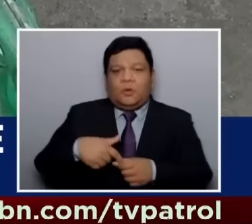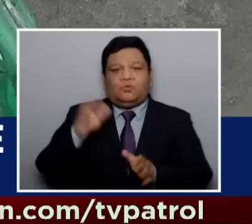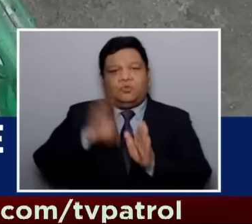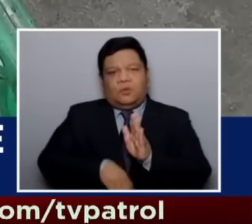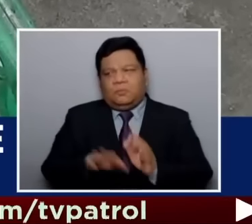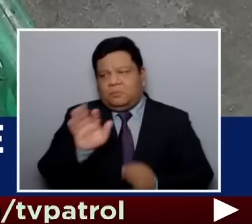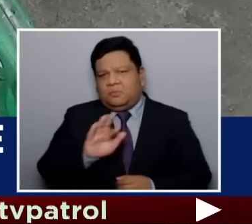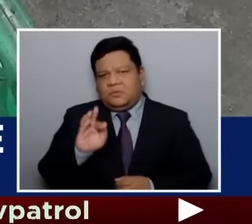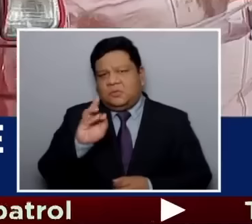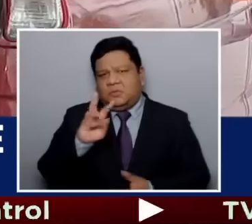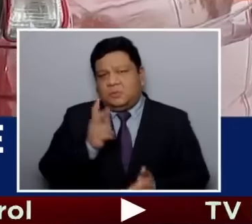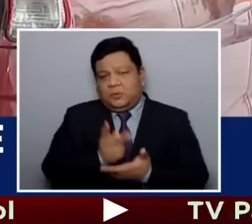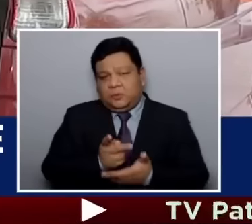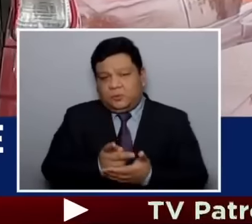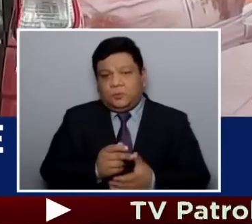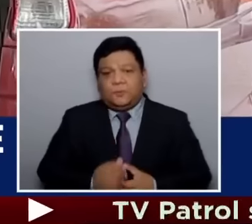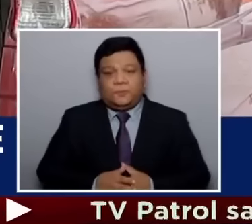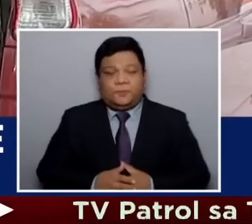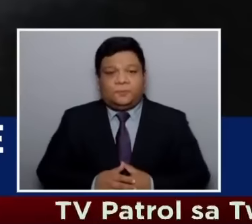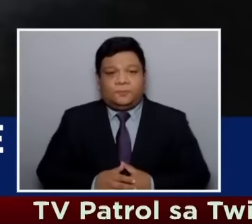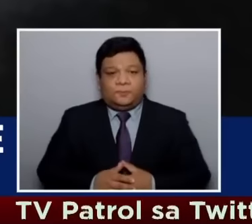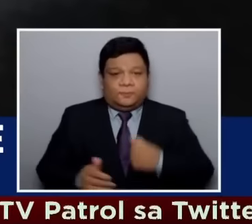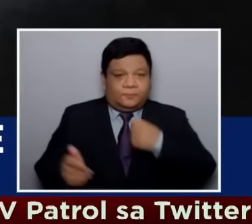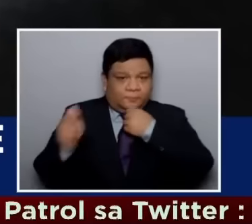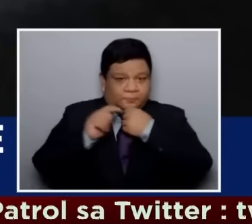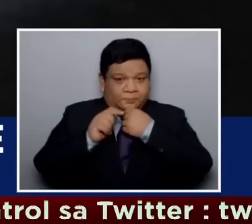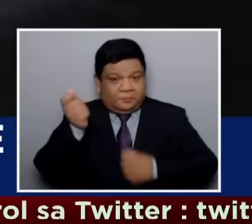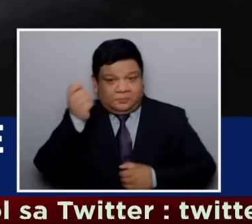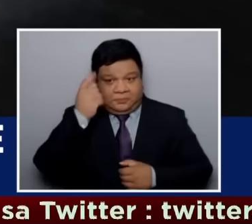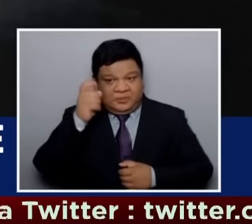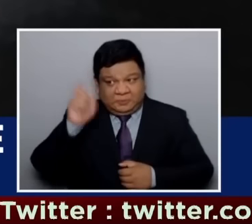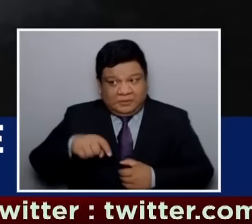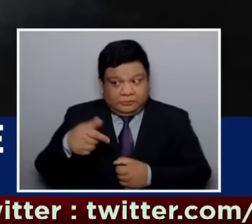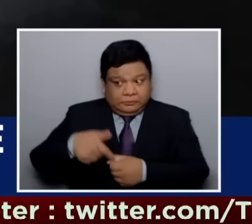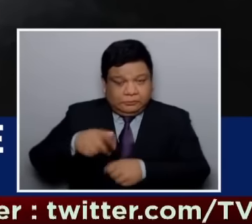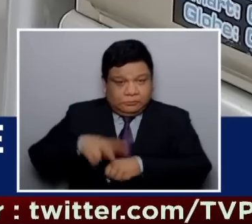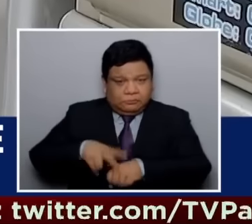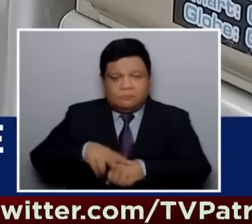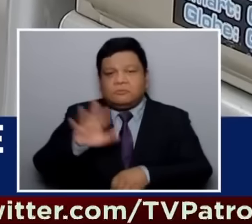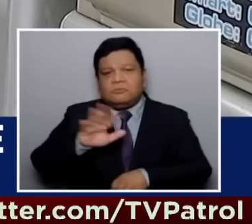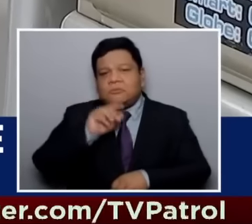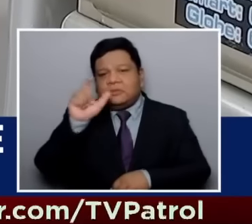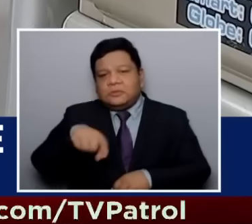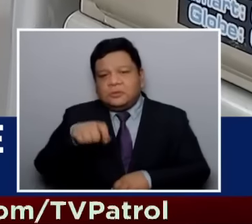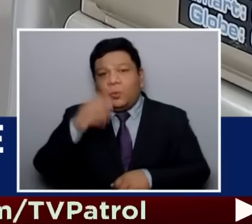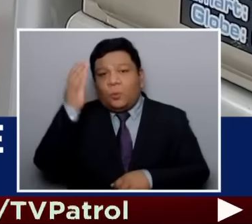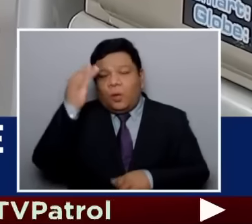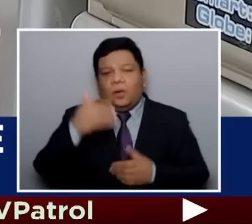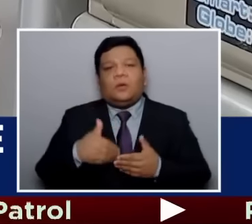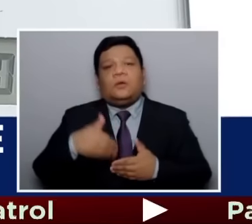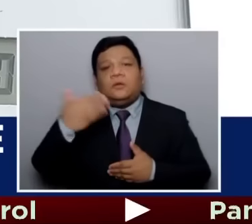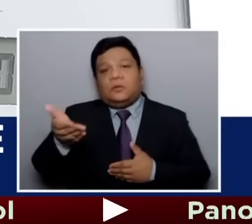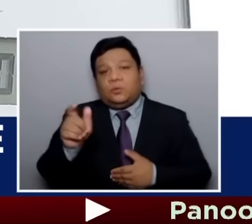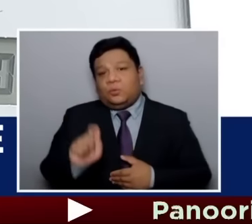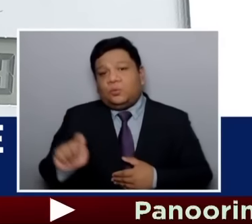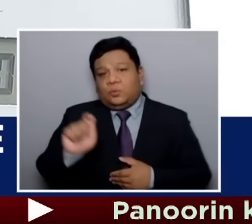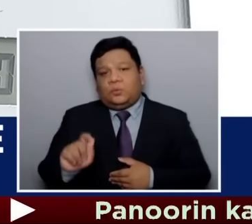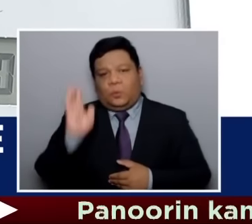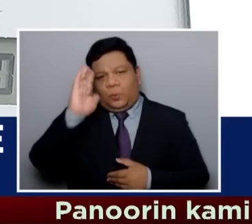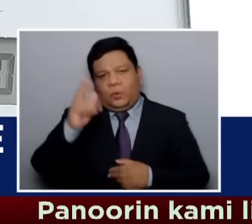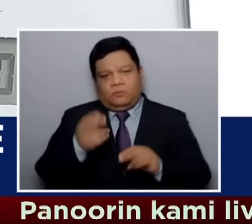Pero hindi kailangan mag-imbak ng mga motorista dahil may namumuro na namang rollback sa diesel at kerosene sa Martes. Sa